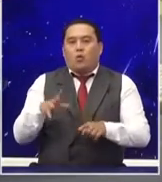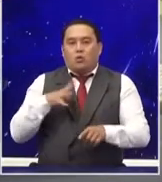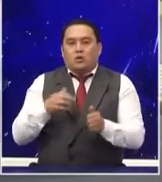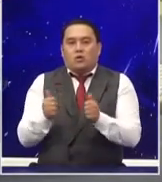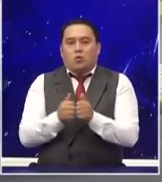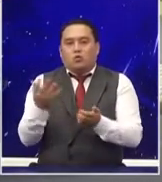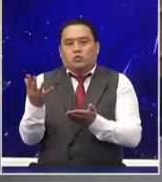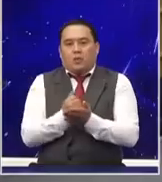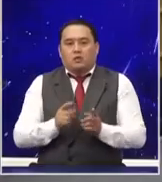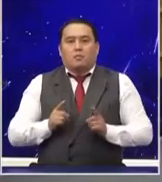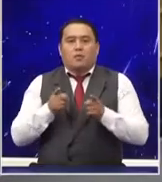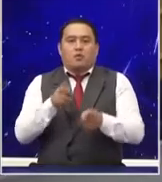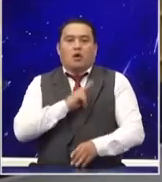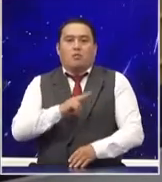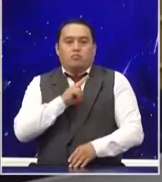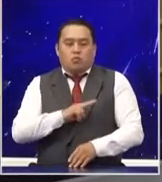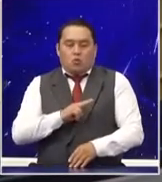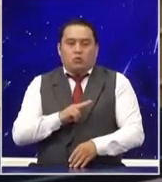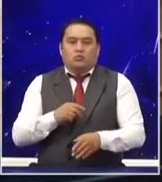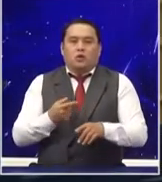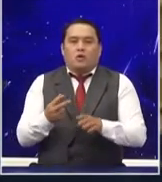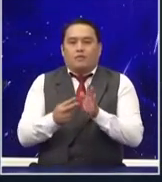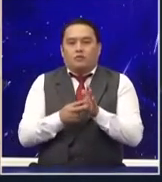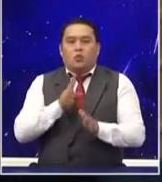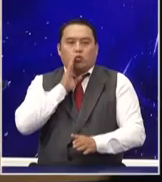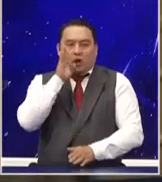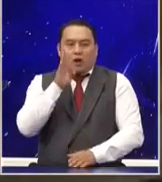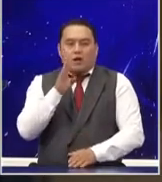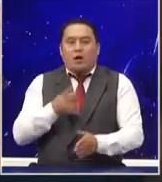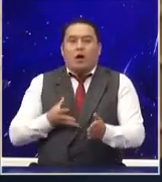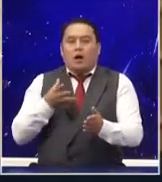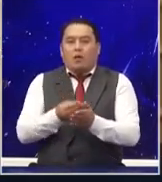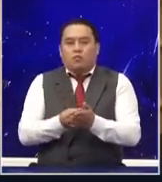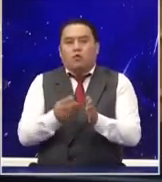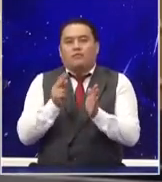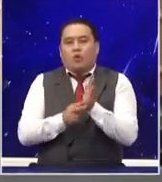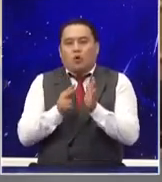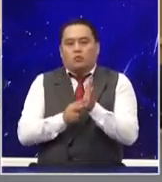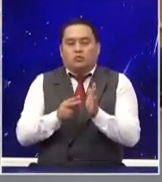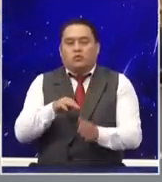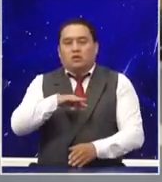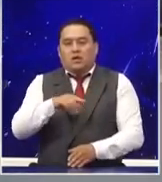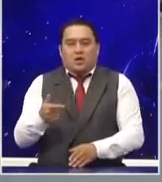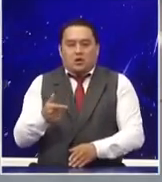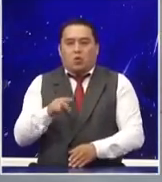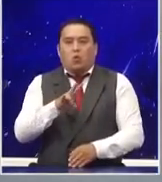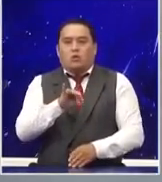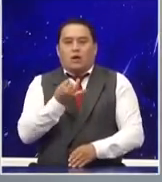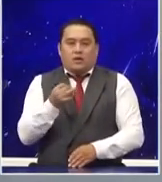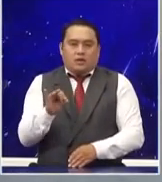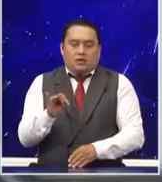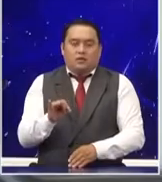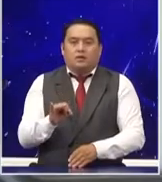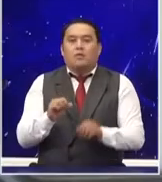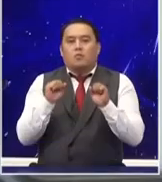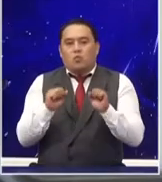пригороде, успевает попасть на работу в мегаполисе даже к 8 утра. Оплата за проезд производится транспортной картой ОНАЙ или